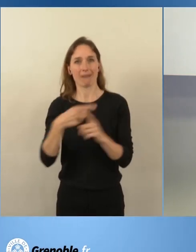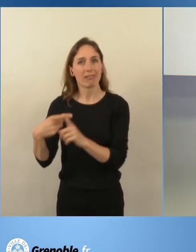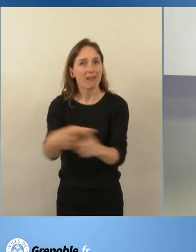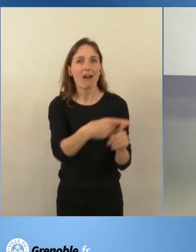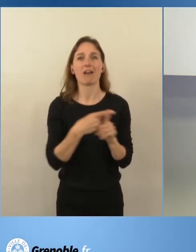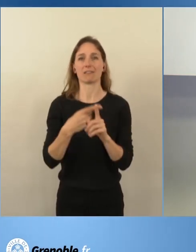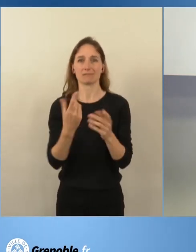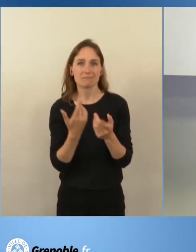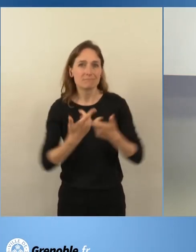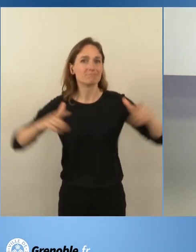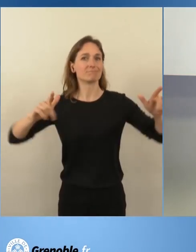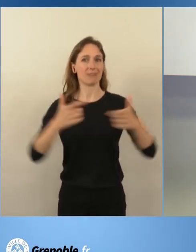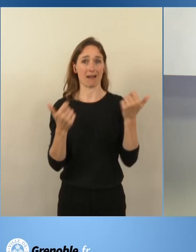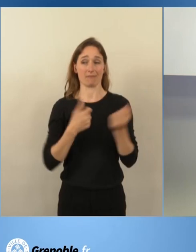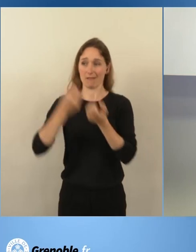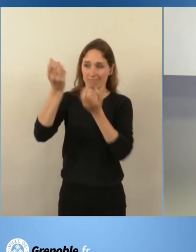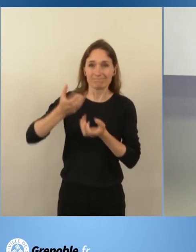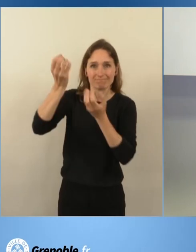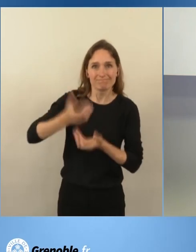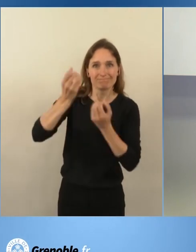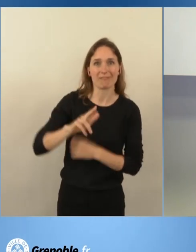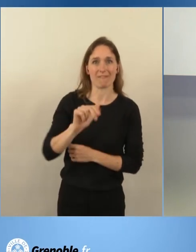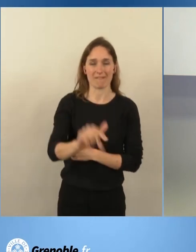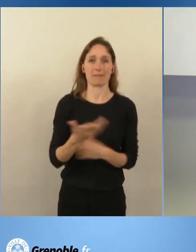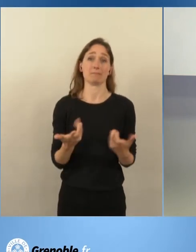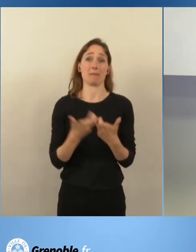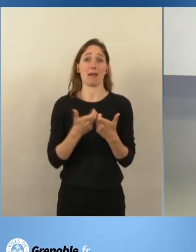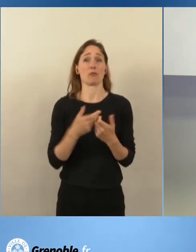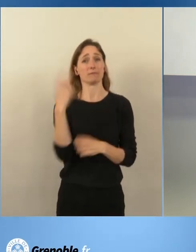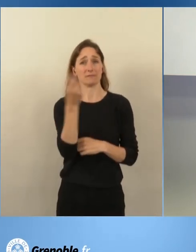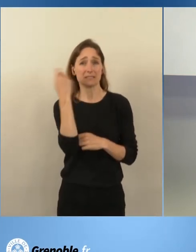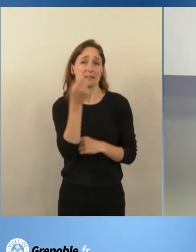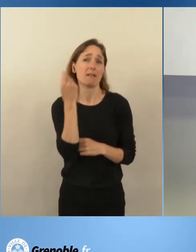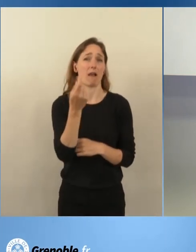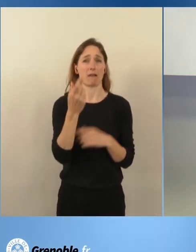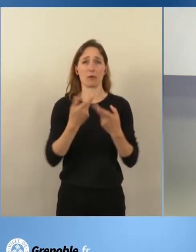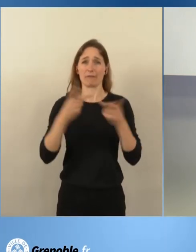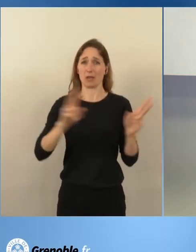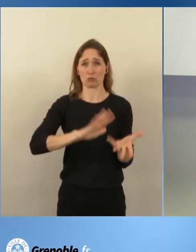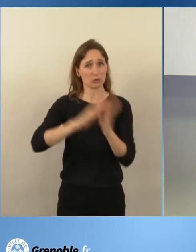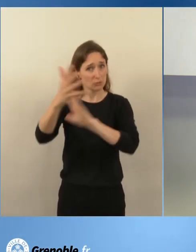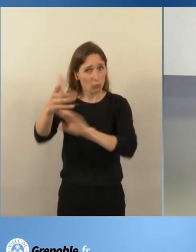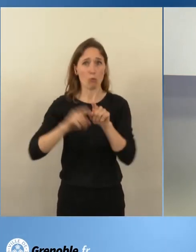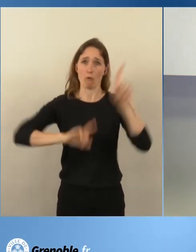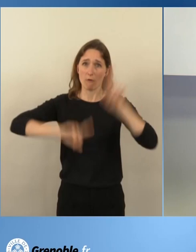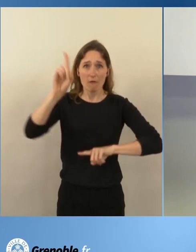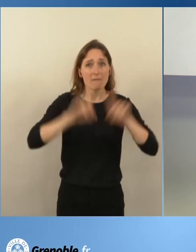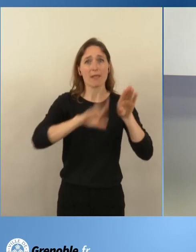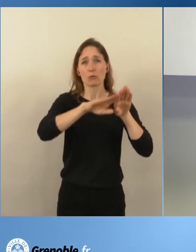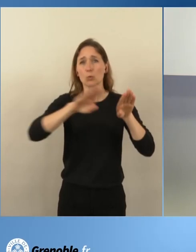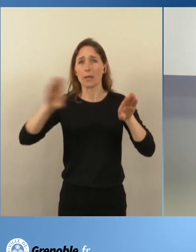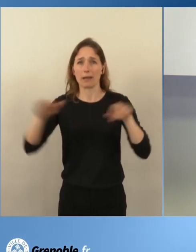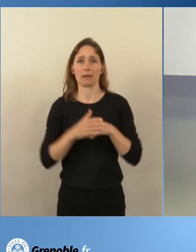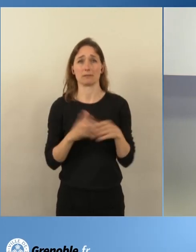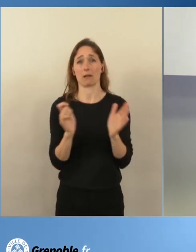ce printemps j'en cite quelques-uns la Biennale des Villes en Transition la fête des tuiles qui se dérouleront donc pour la Biennale du